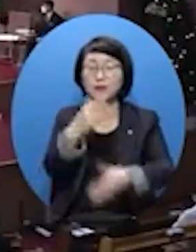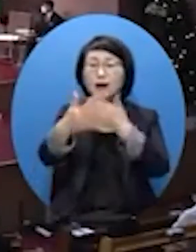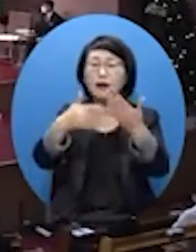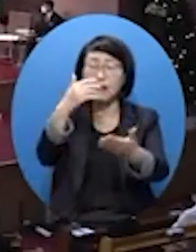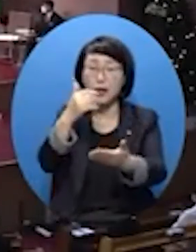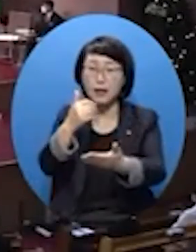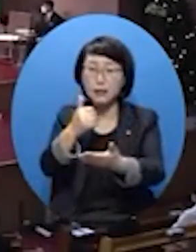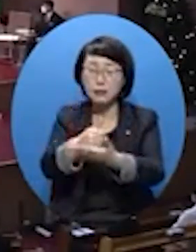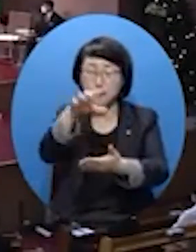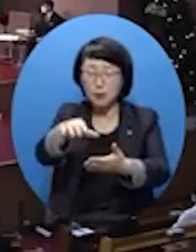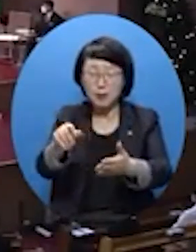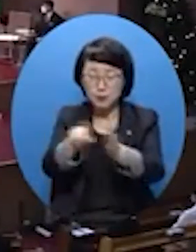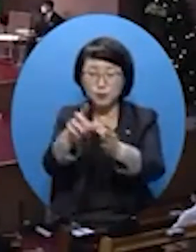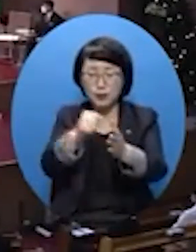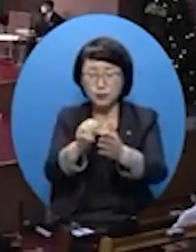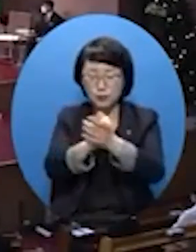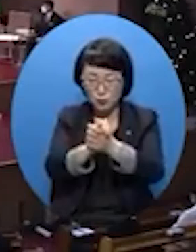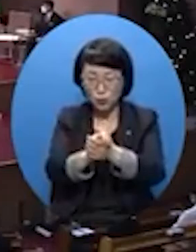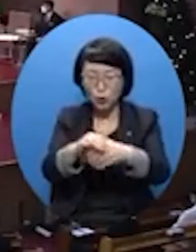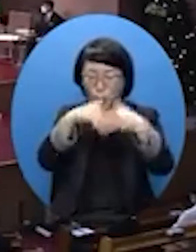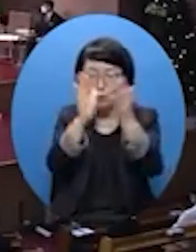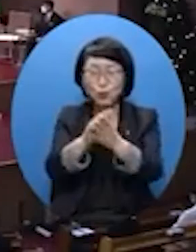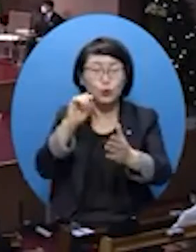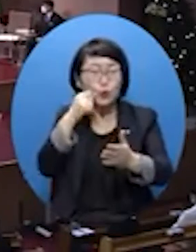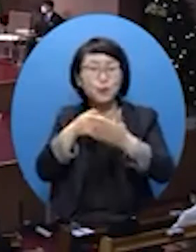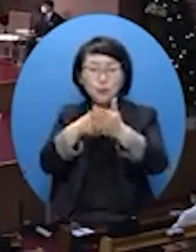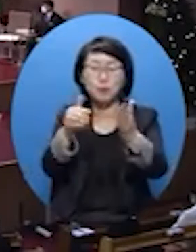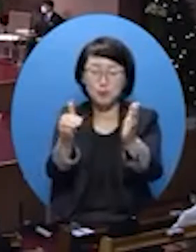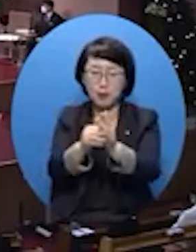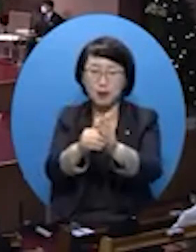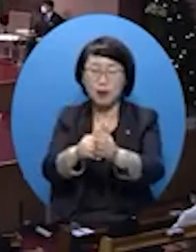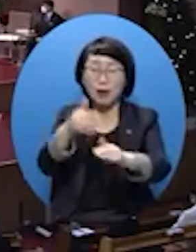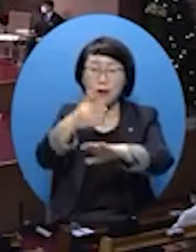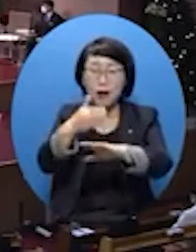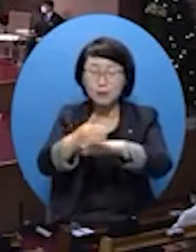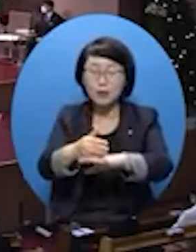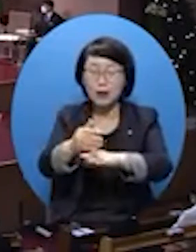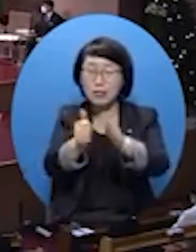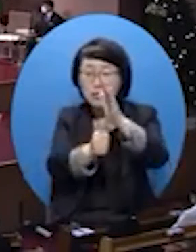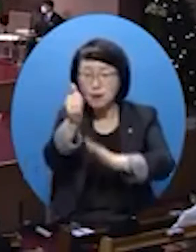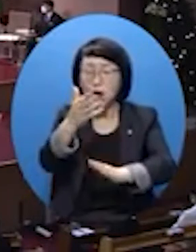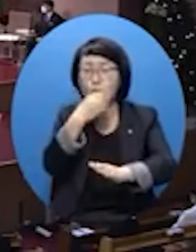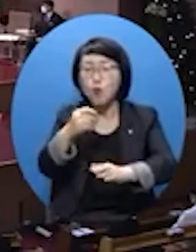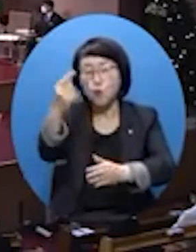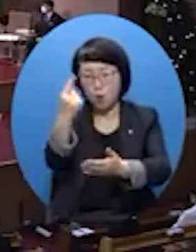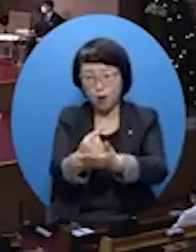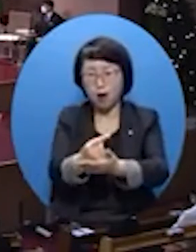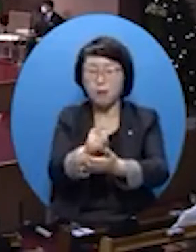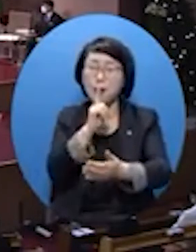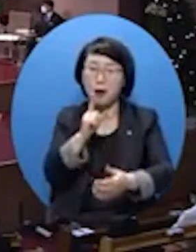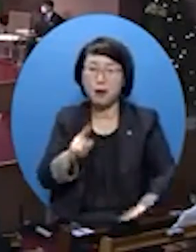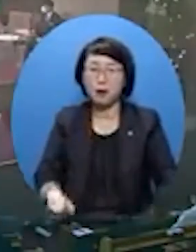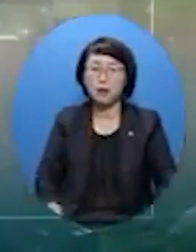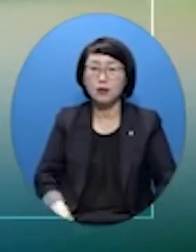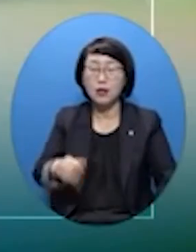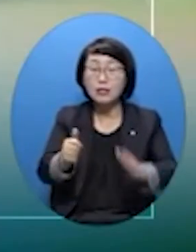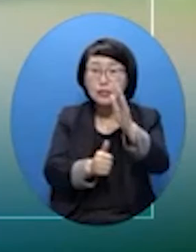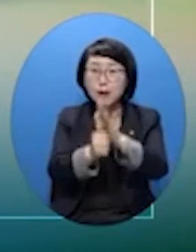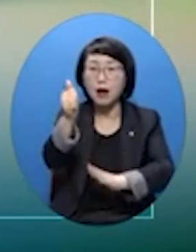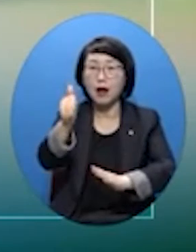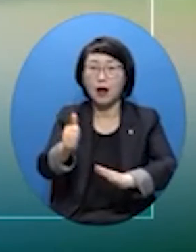하나님에서 믿음으로 기도하며 모든 어려움을 이겨냈습니다. 감사는 희망을 낳고 희망은 행복을 낳는다고 생각했습니다. 이렇게 고백합니다.